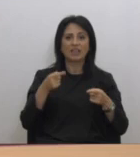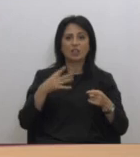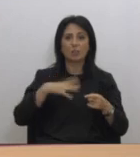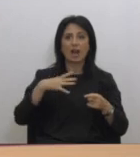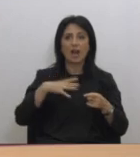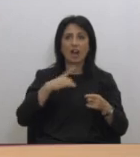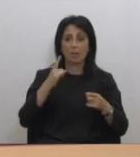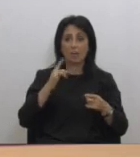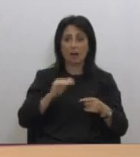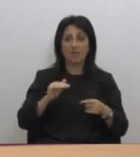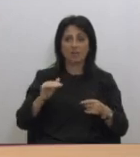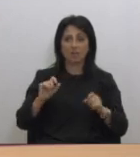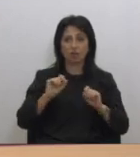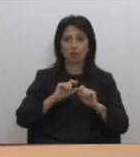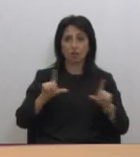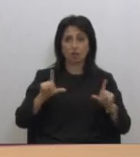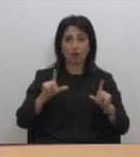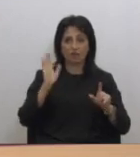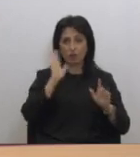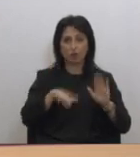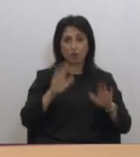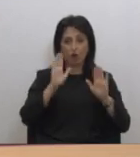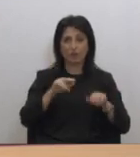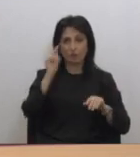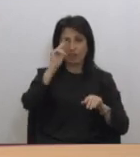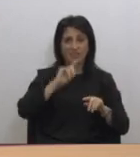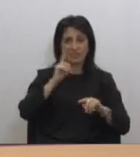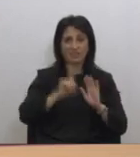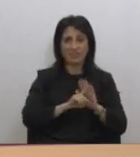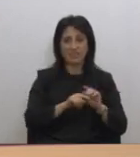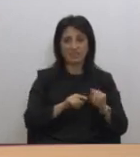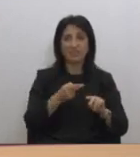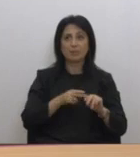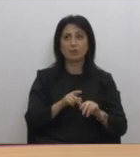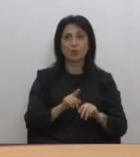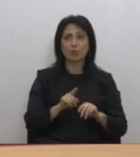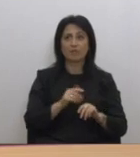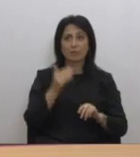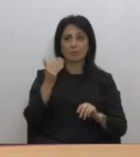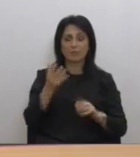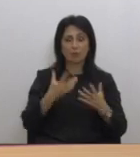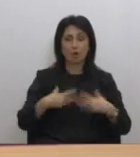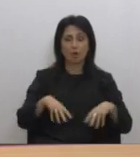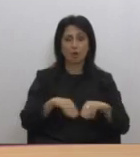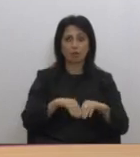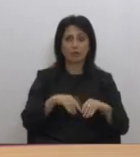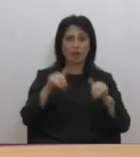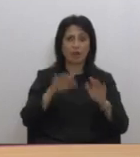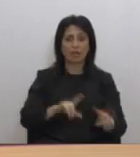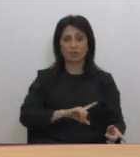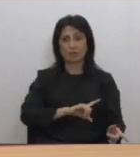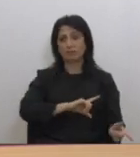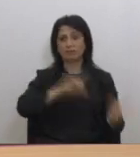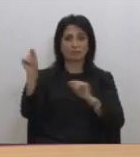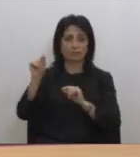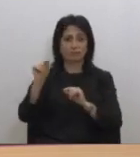ქართველი ბავშვი სკოლას ტოვებს ყოველი სასწავლო წლის დასაწყისში, იმიტომ რომ მისმა ოჯახმა გადაწყვიტა